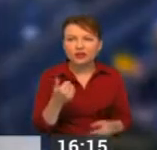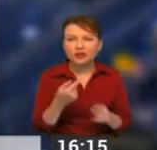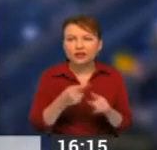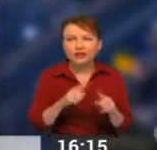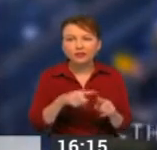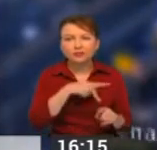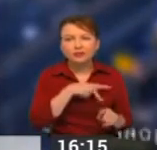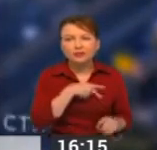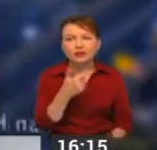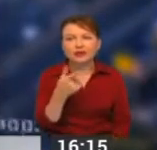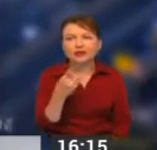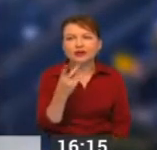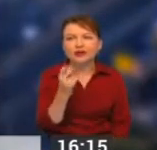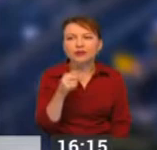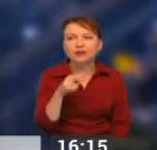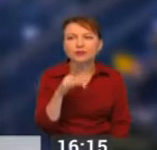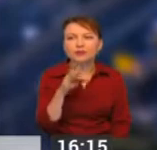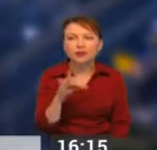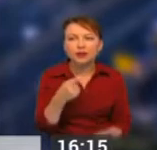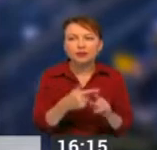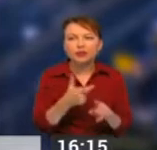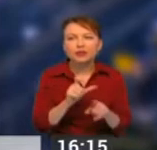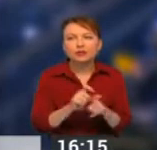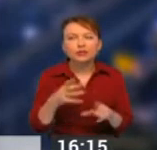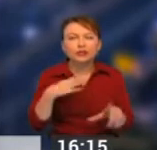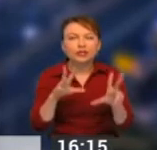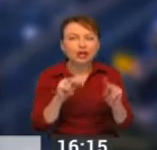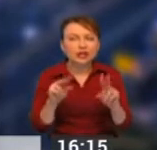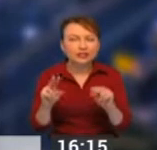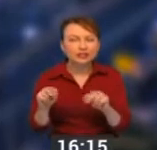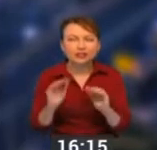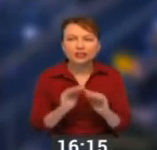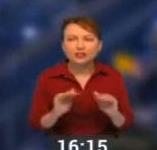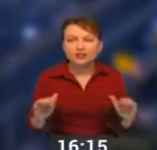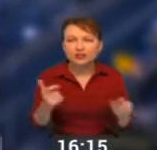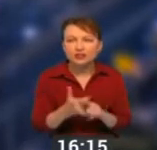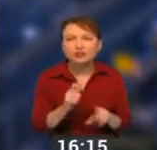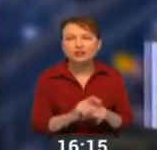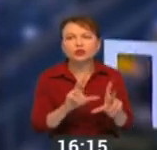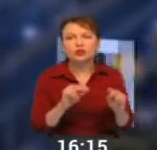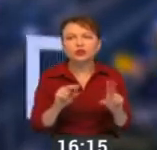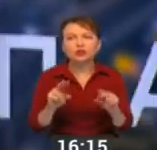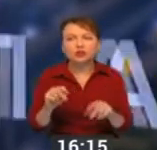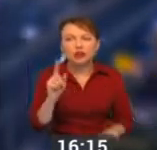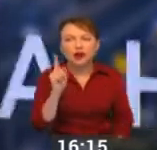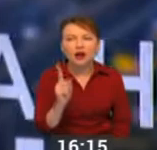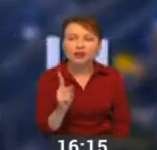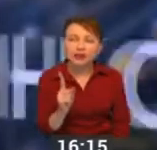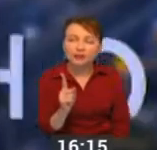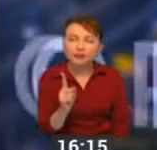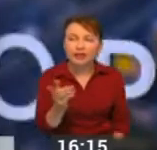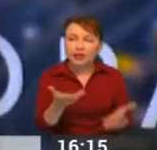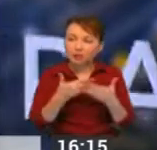приємно. Вітаємо вас. Ми були безмежно щасливі. Діти були дуже щасливі. Але